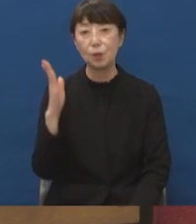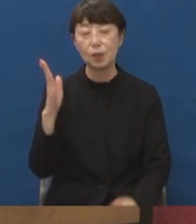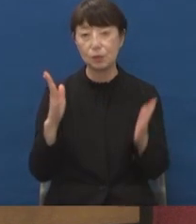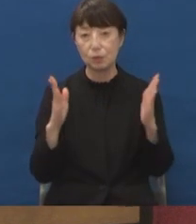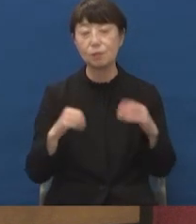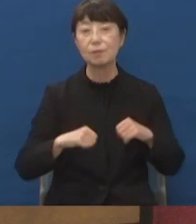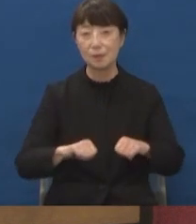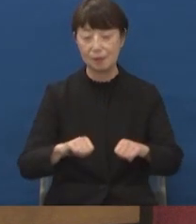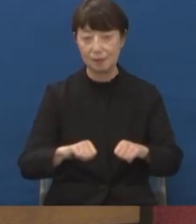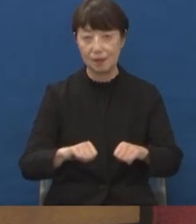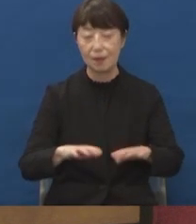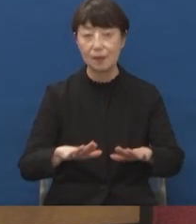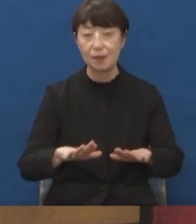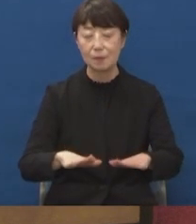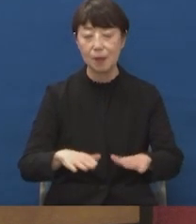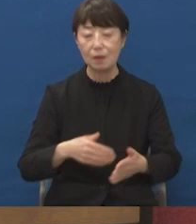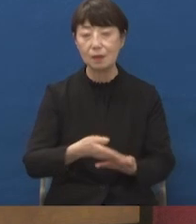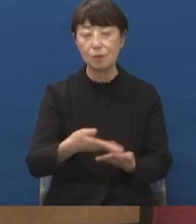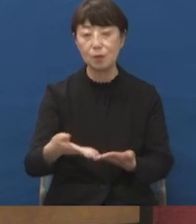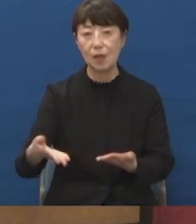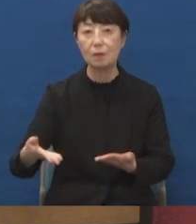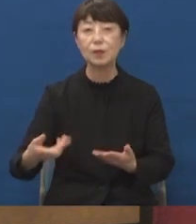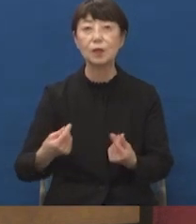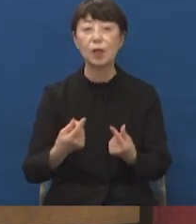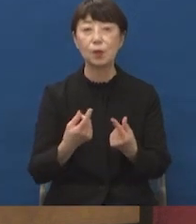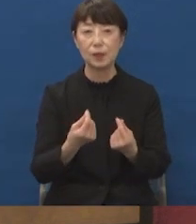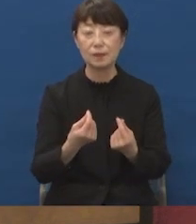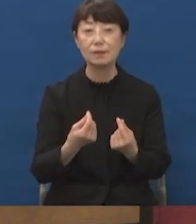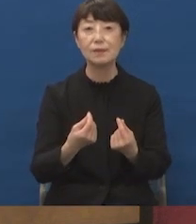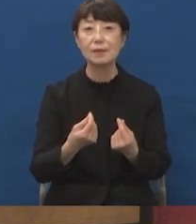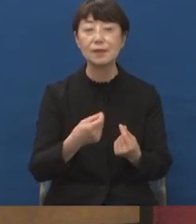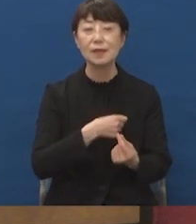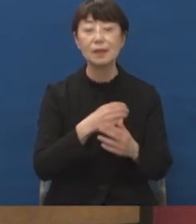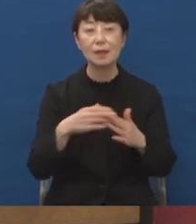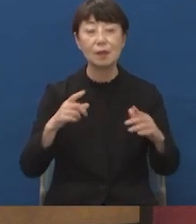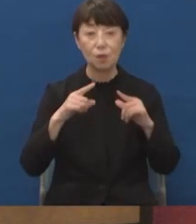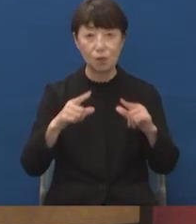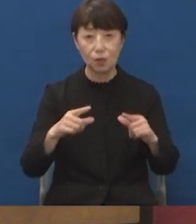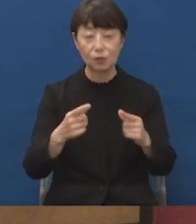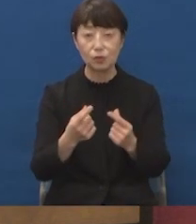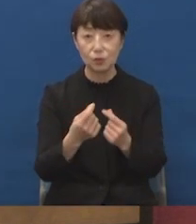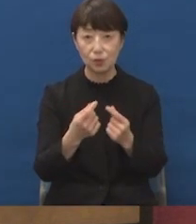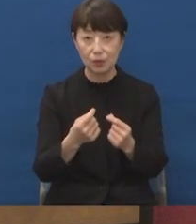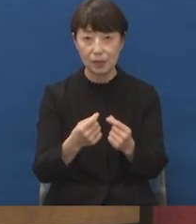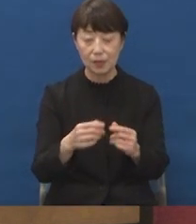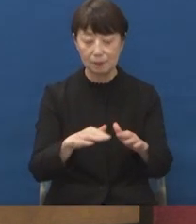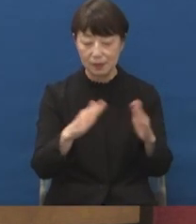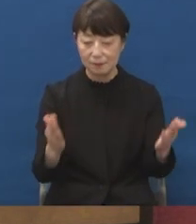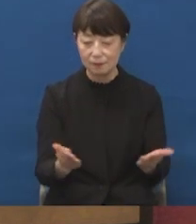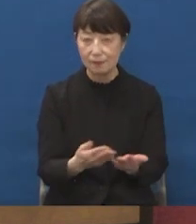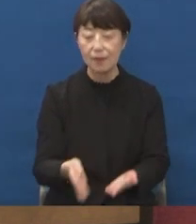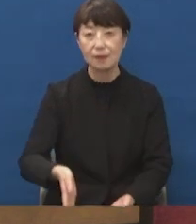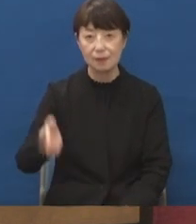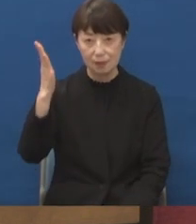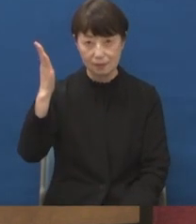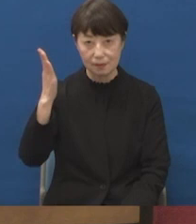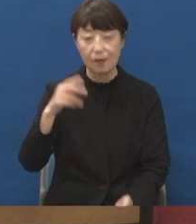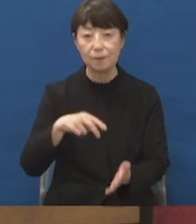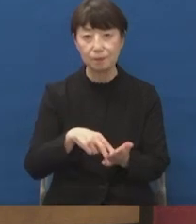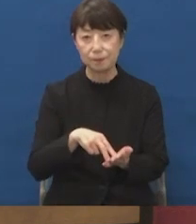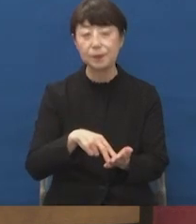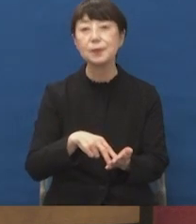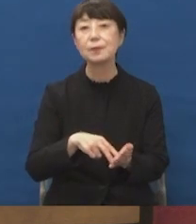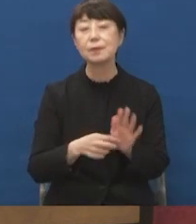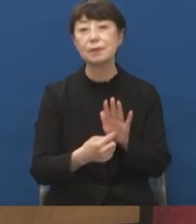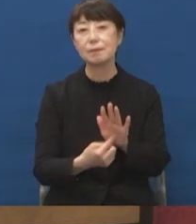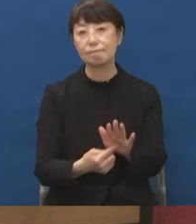ところ、ただいまお手元に配布してあります委員会報告書のとおり、全会一致をもっていずれも原案のとおり、可